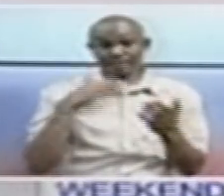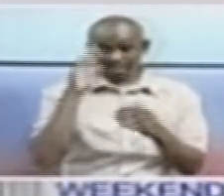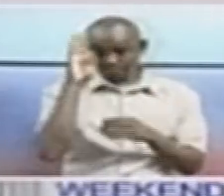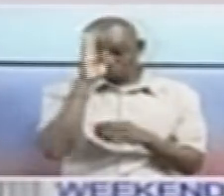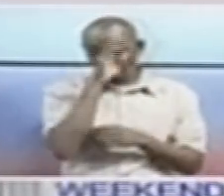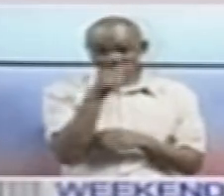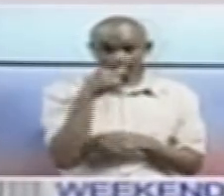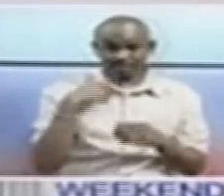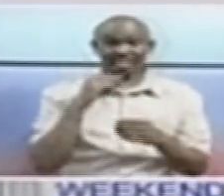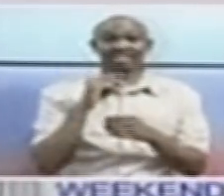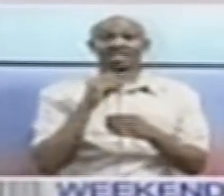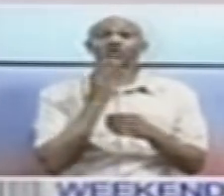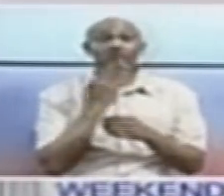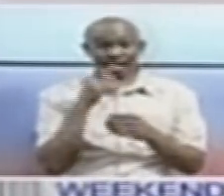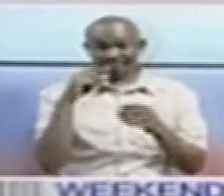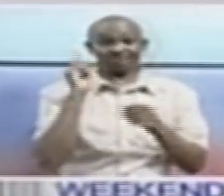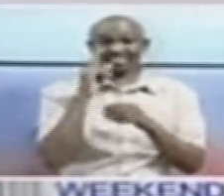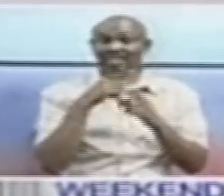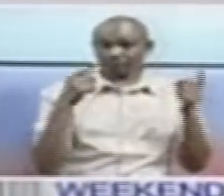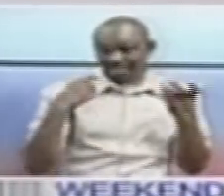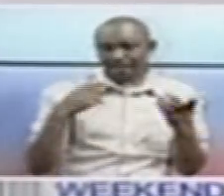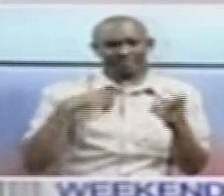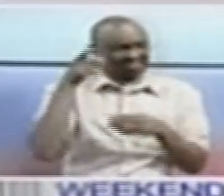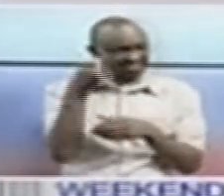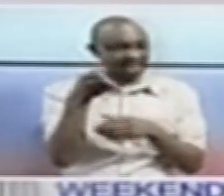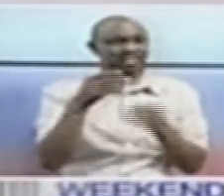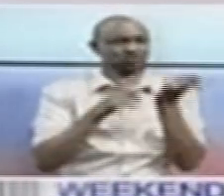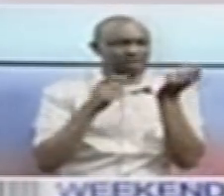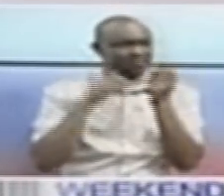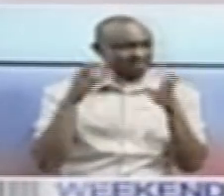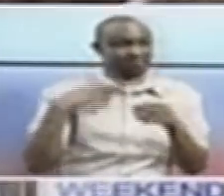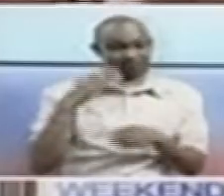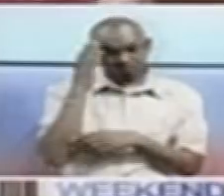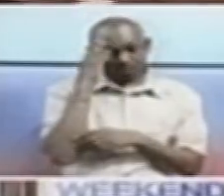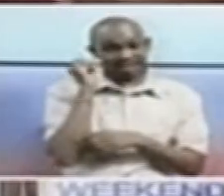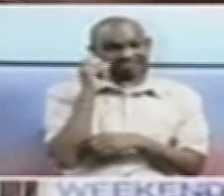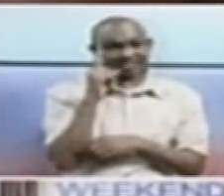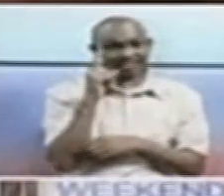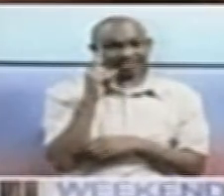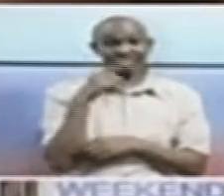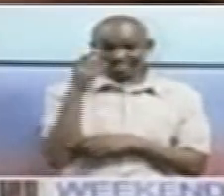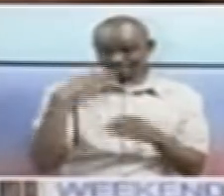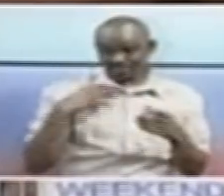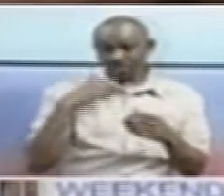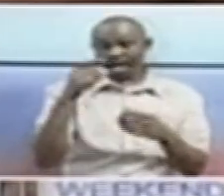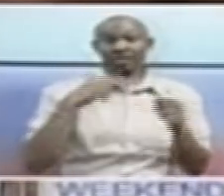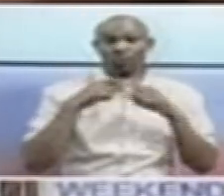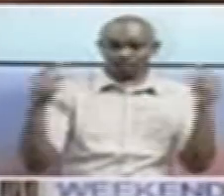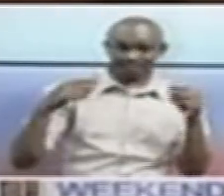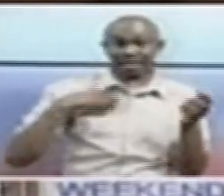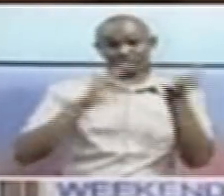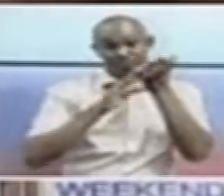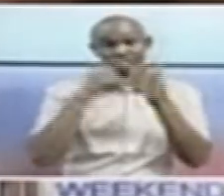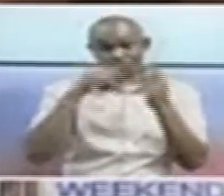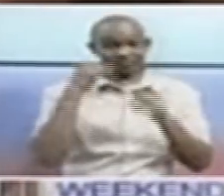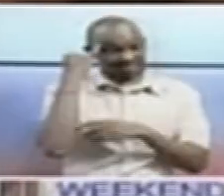lugha ya kwanza, basi Kiswahili ni lugha ambayo watu wengi wanaielewa. Both the proponents and the opponents of the